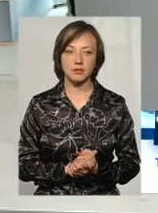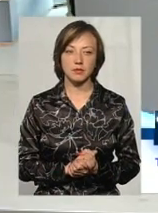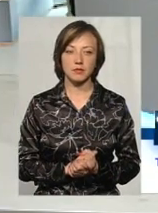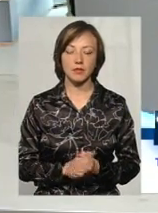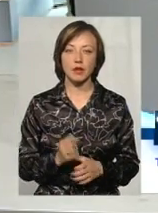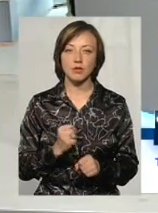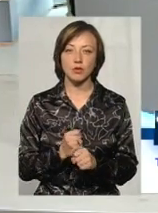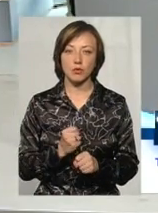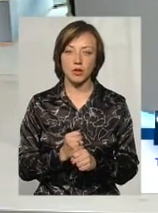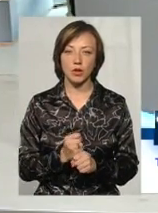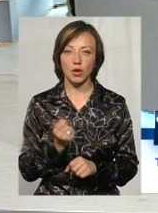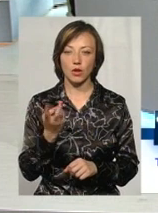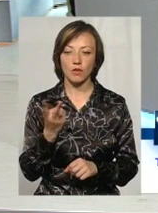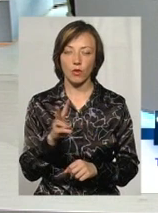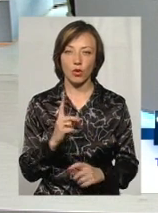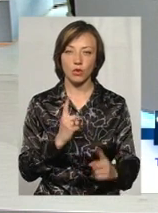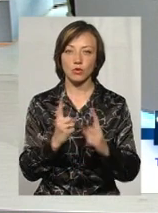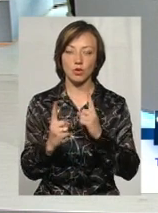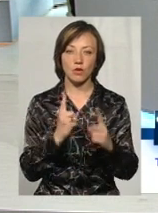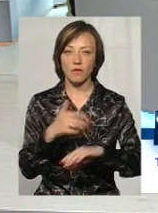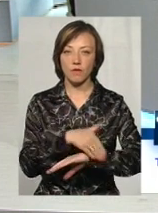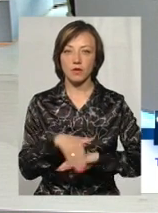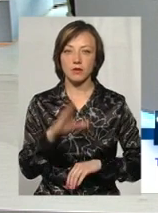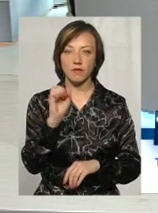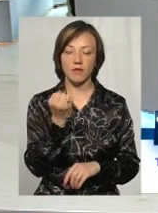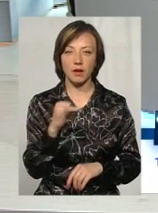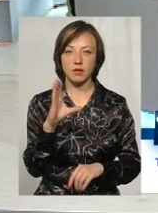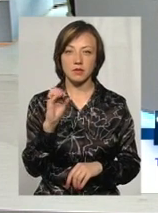Зробили двосторонній рух по Вайцлера в кінці.